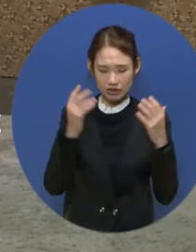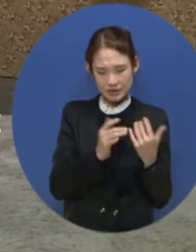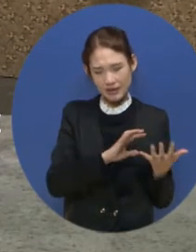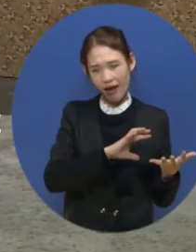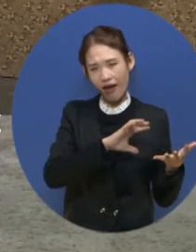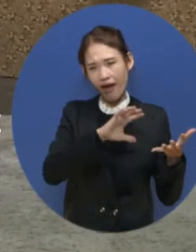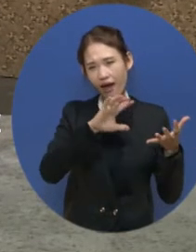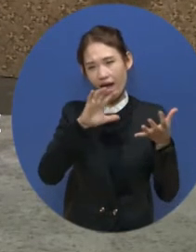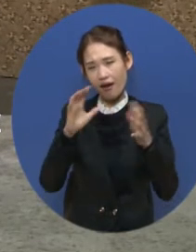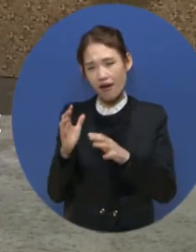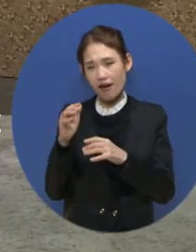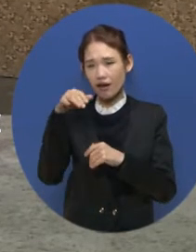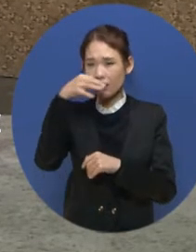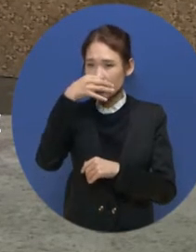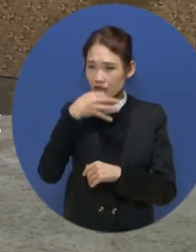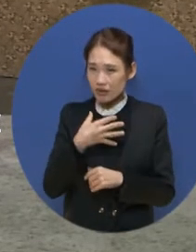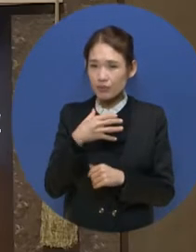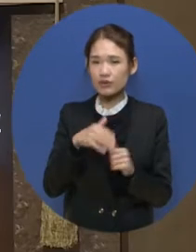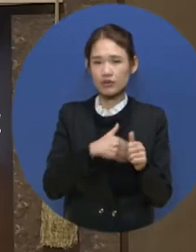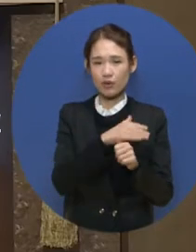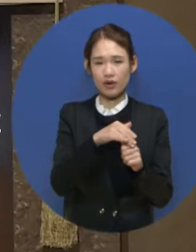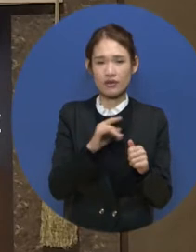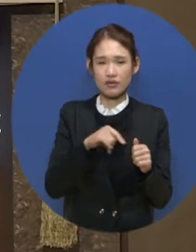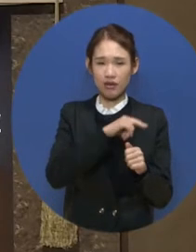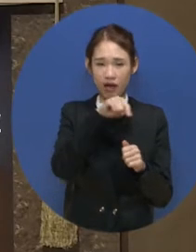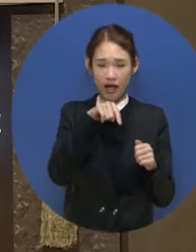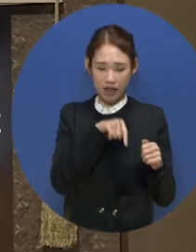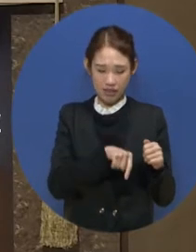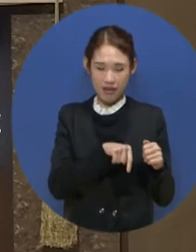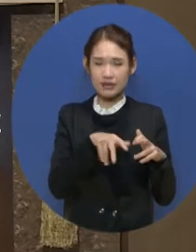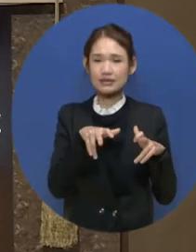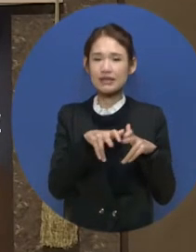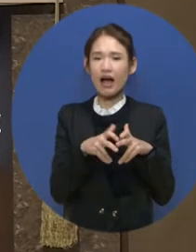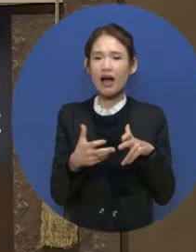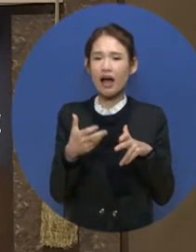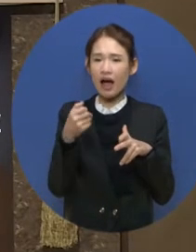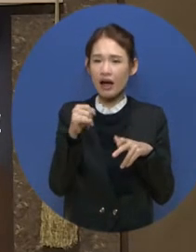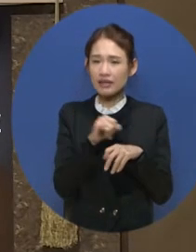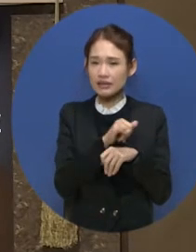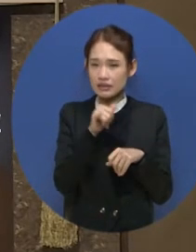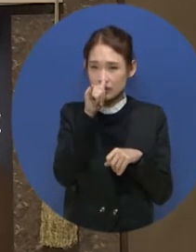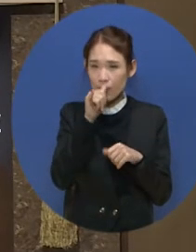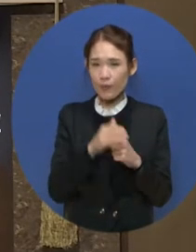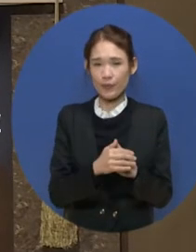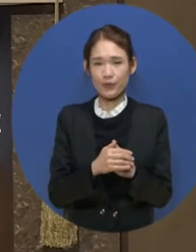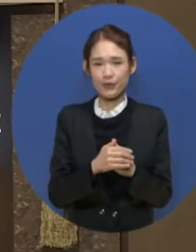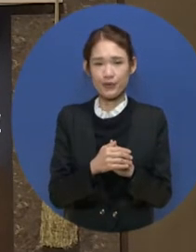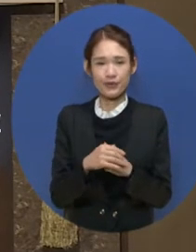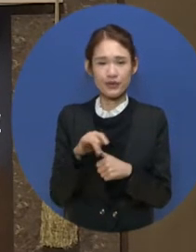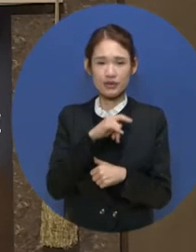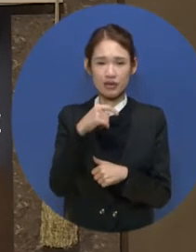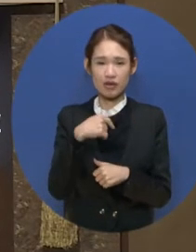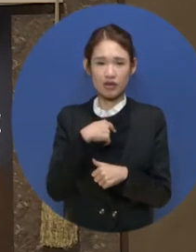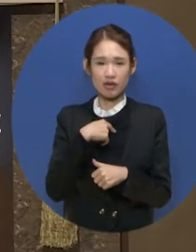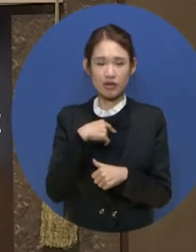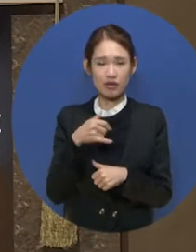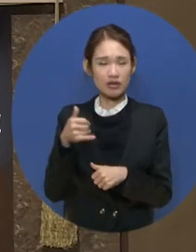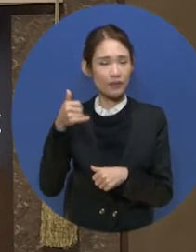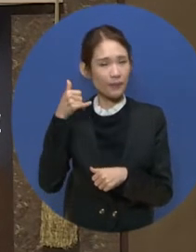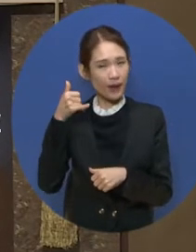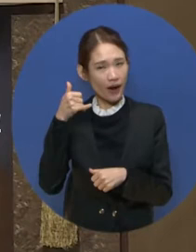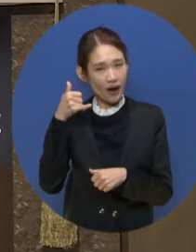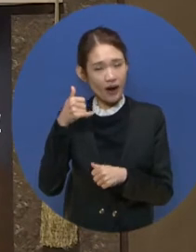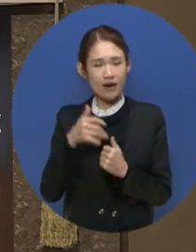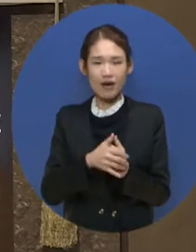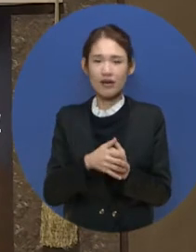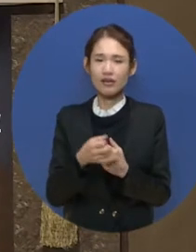상황이 국에 거기에 이제 장애를 갖고 계신분들도 예외는 조금만 인 것 같아요 저희가 이제 에 반면